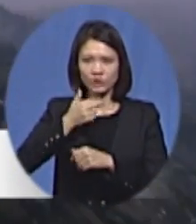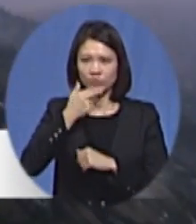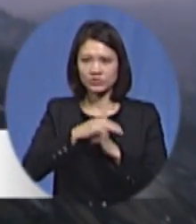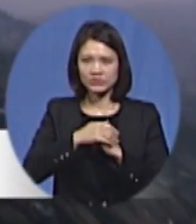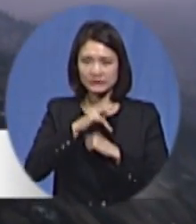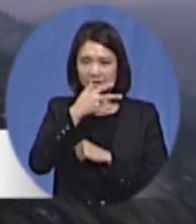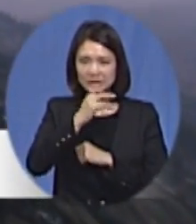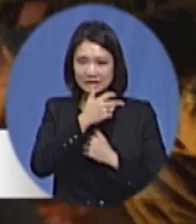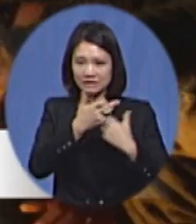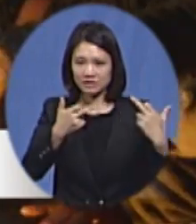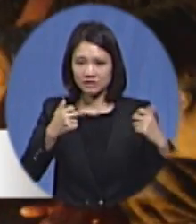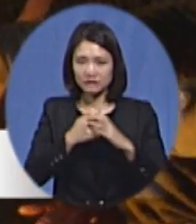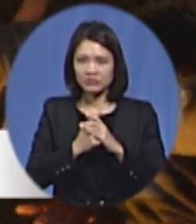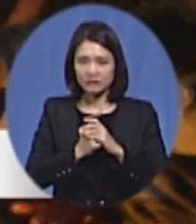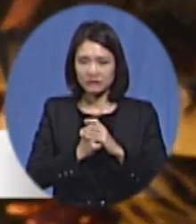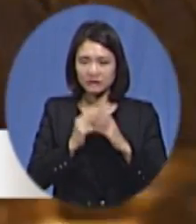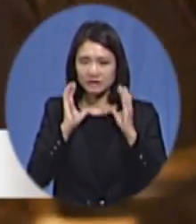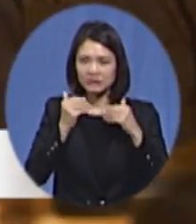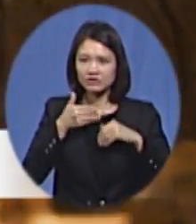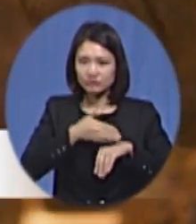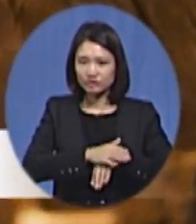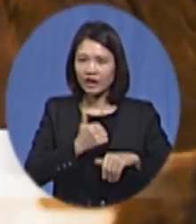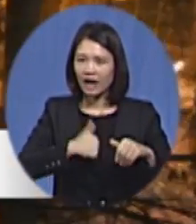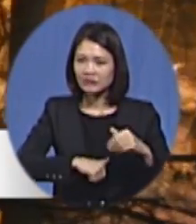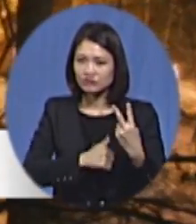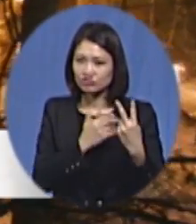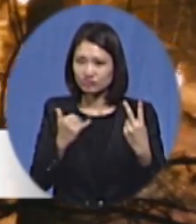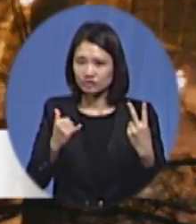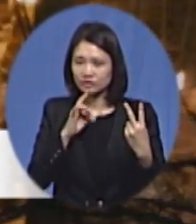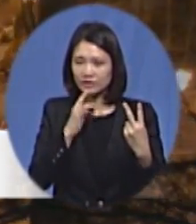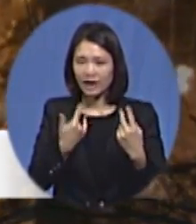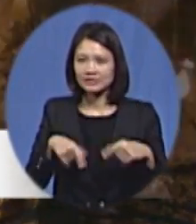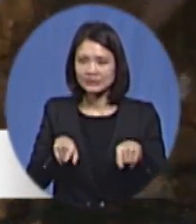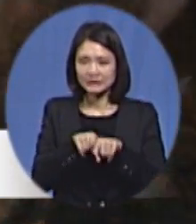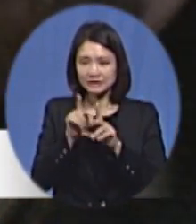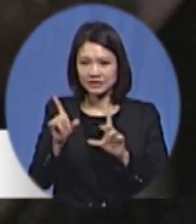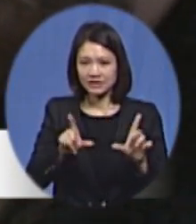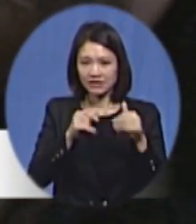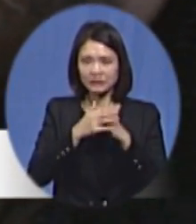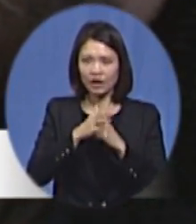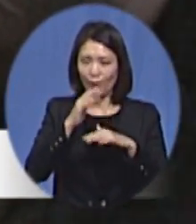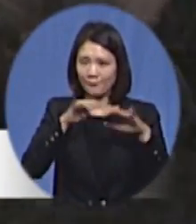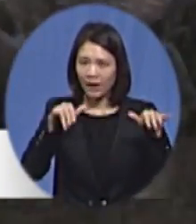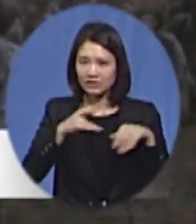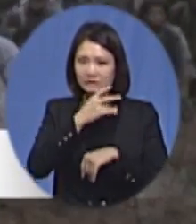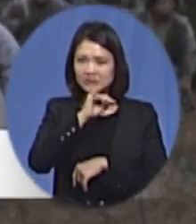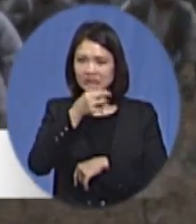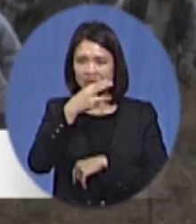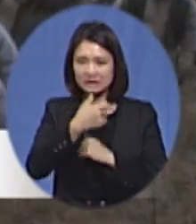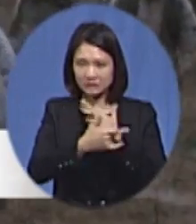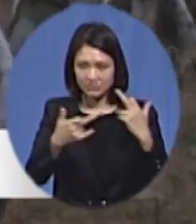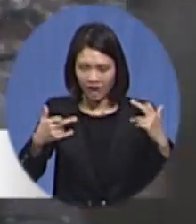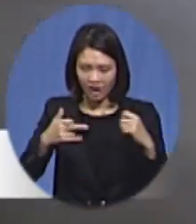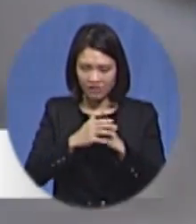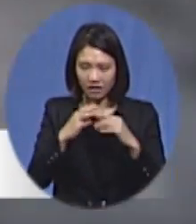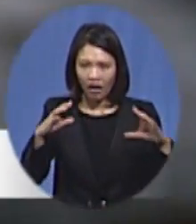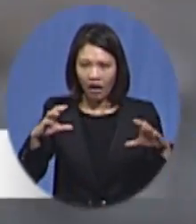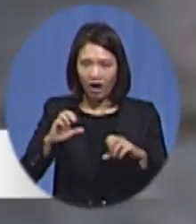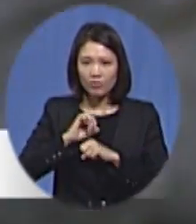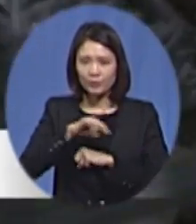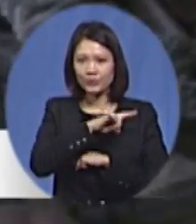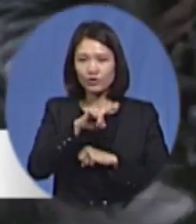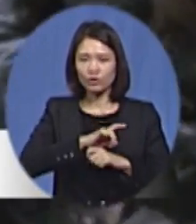지리산의 오두막에서 늦둥이 아들 석과 단둘이 살고 있다. 마을은 지리산의 상군으로 인해